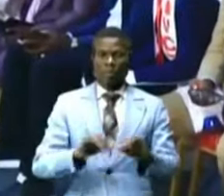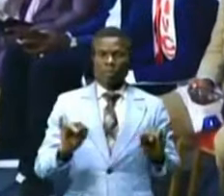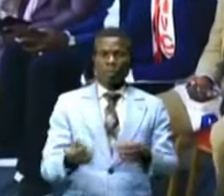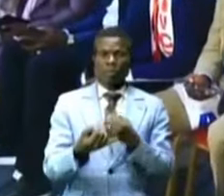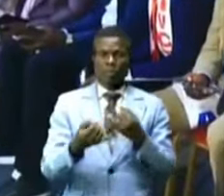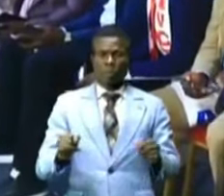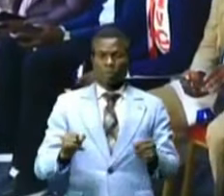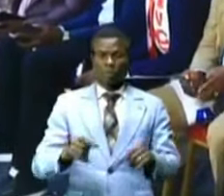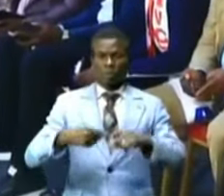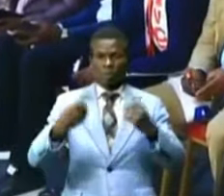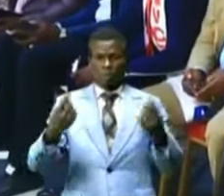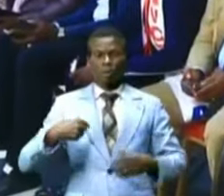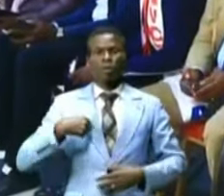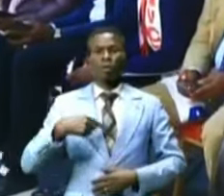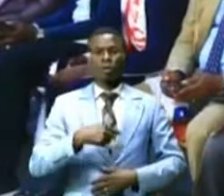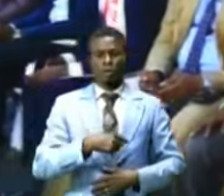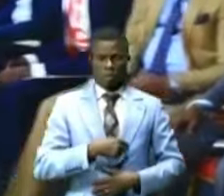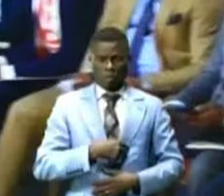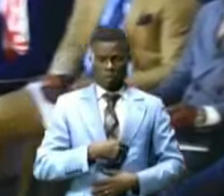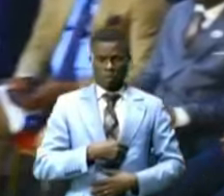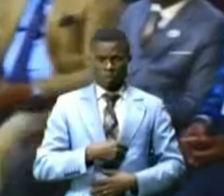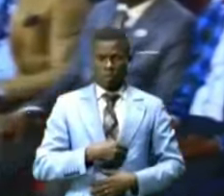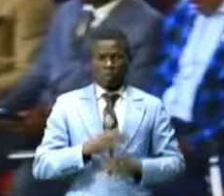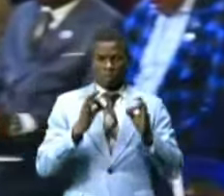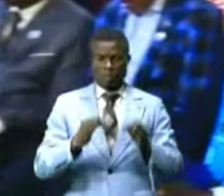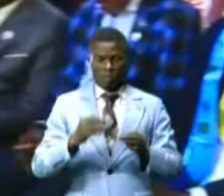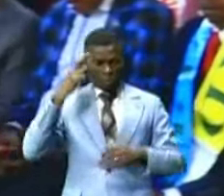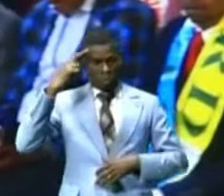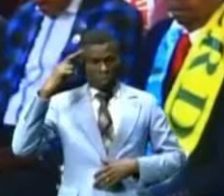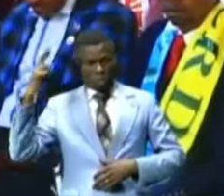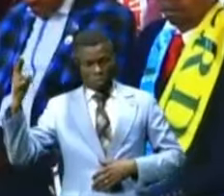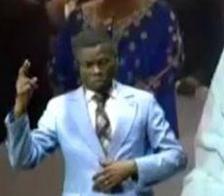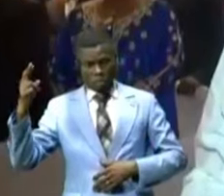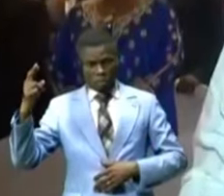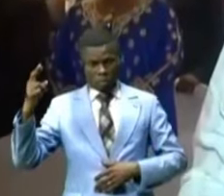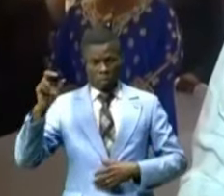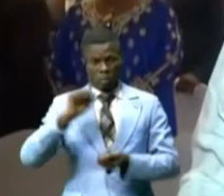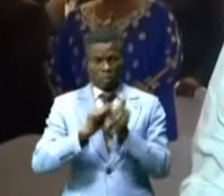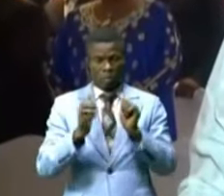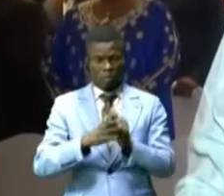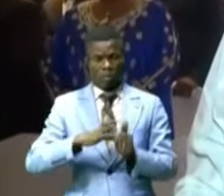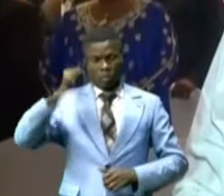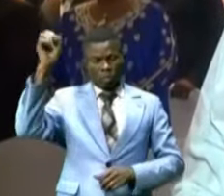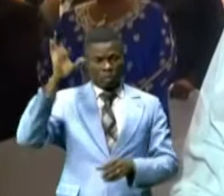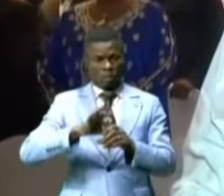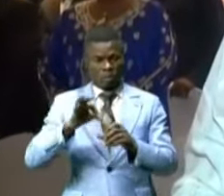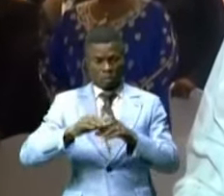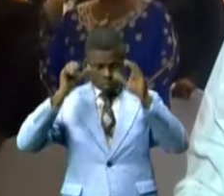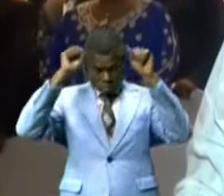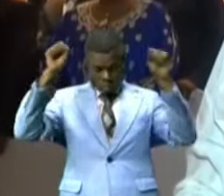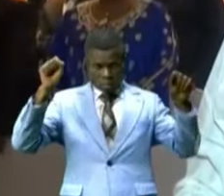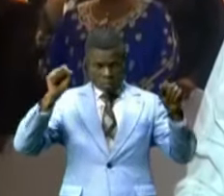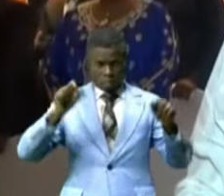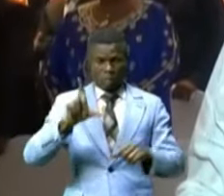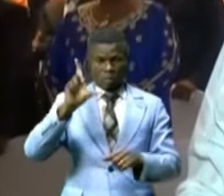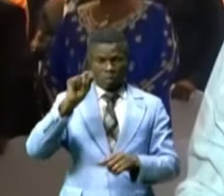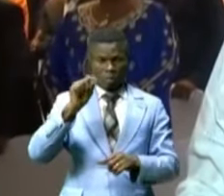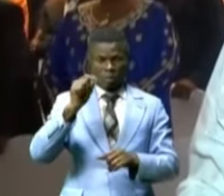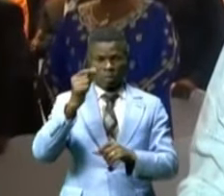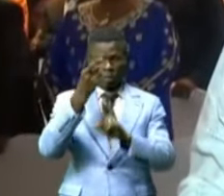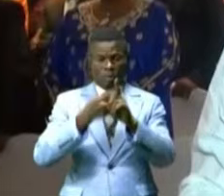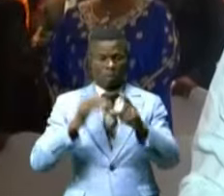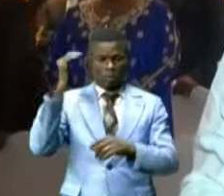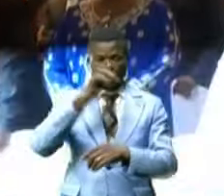nos adversaires. Ceux qui rêvent l'échec de notre ticket gagnant aux élections présidentielles du 20 décembre